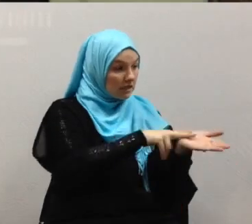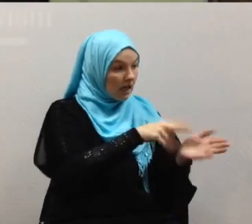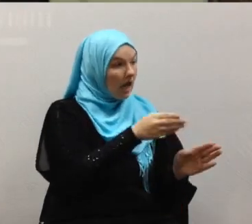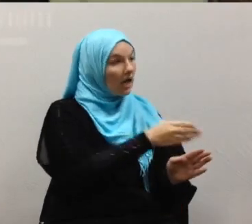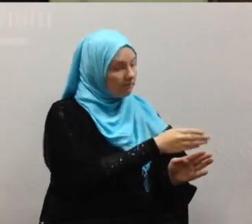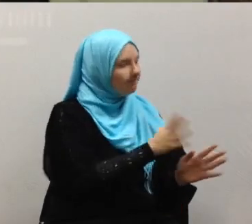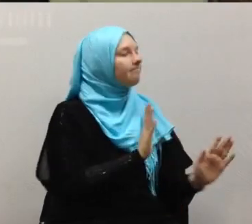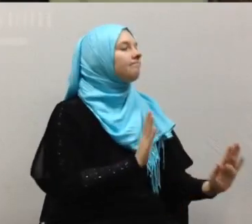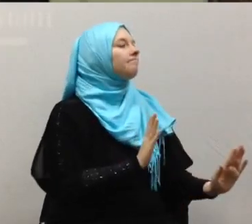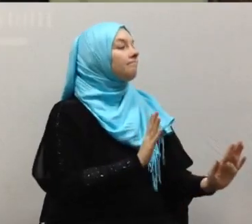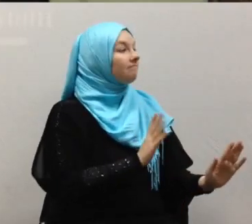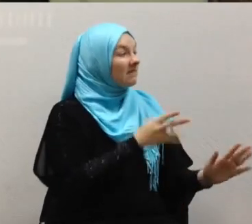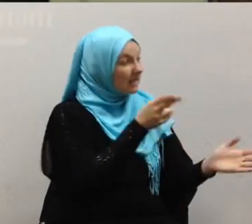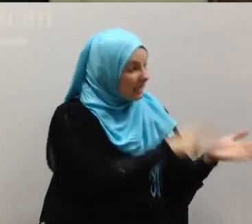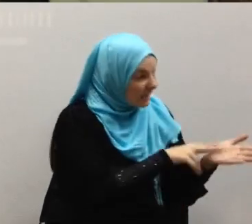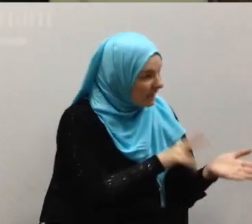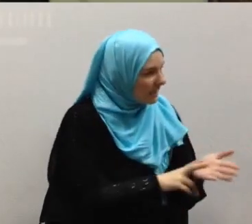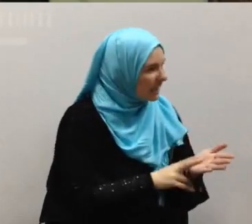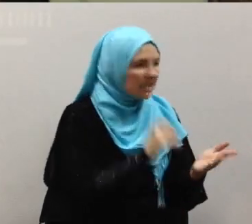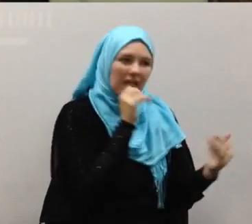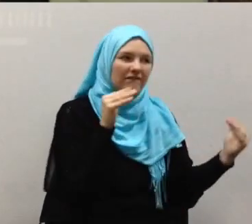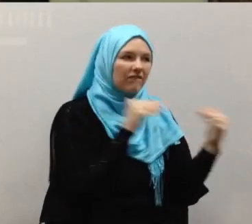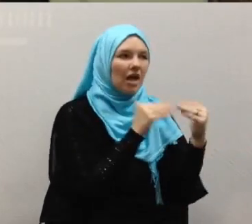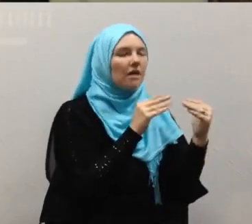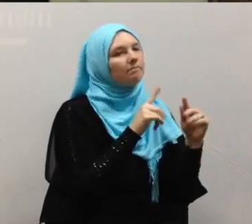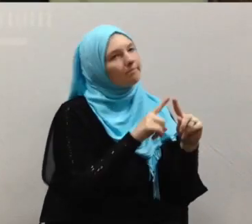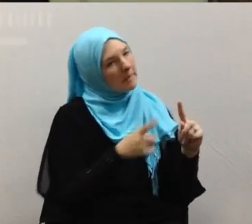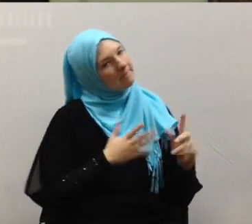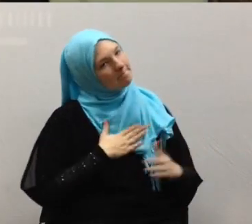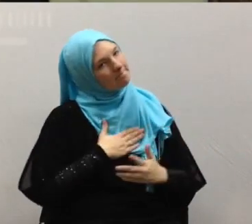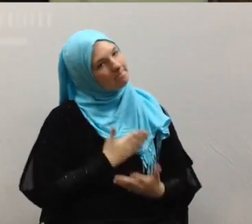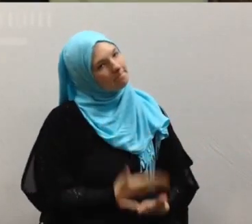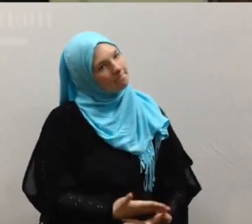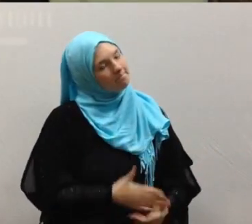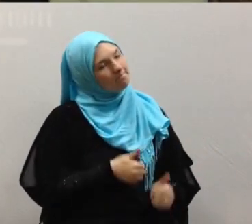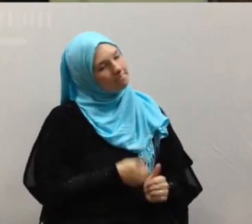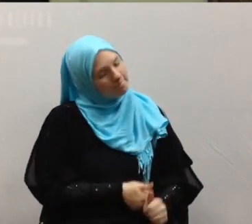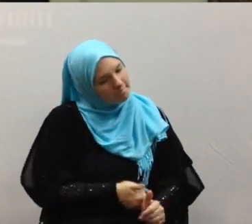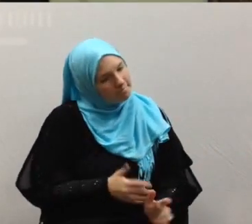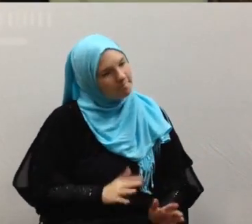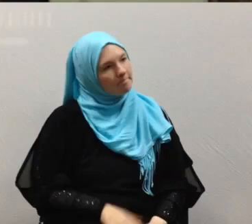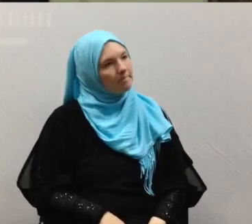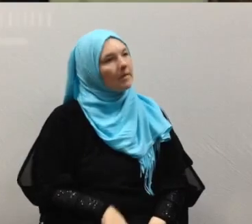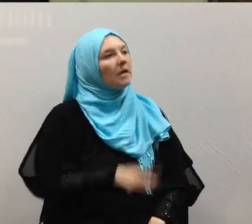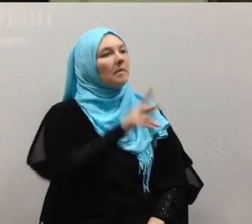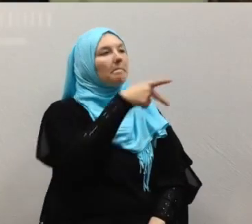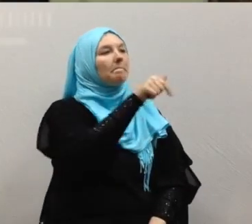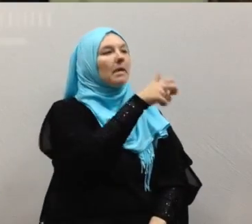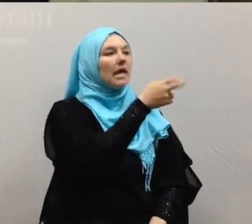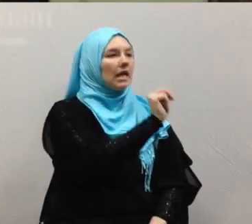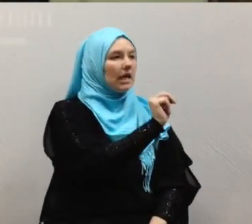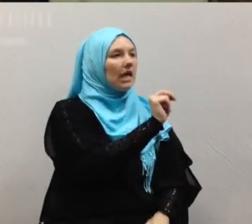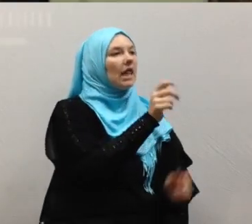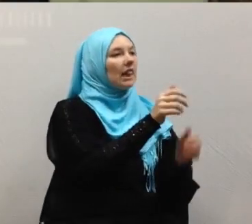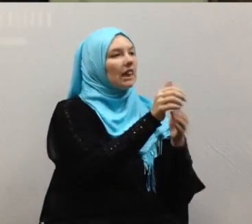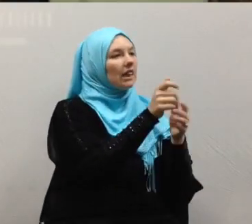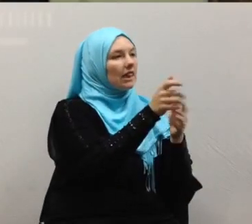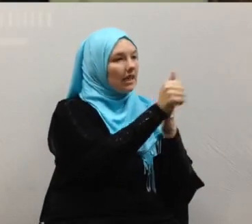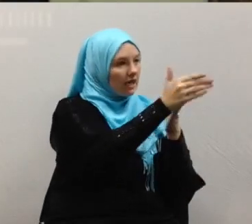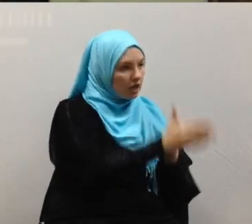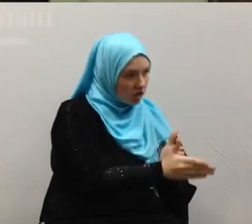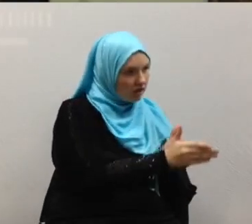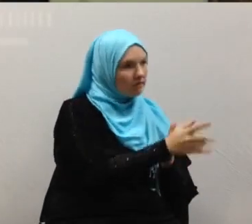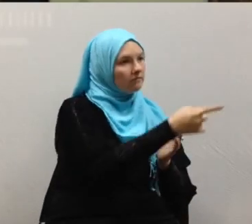Jandal, the son of Suhail ibn Amr, the pagan leader negotiating the treaty with the Prophet ﷺ and signing on behalf of